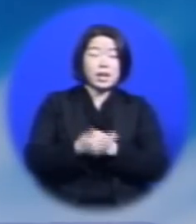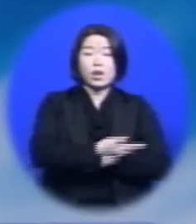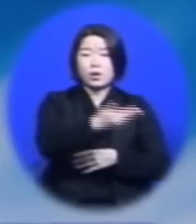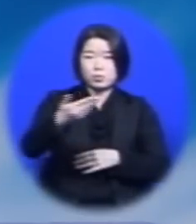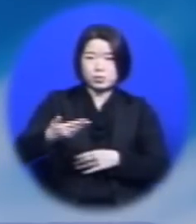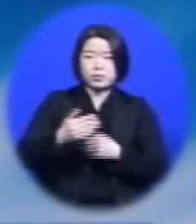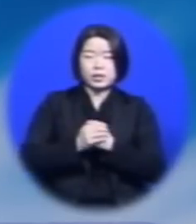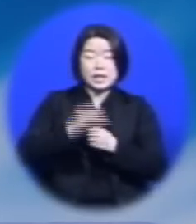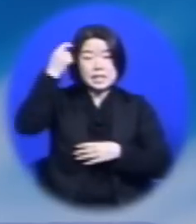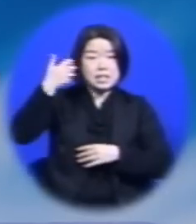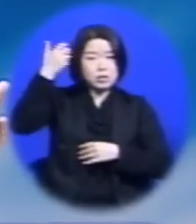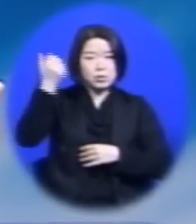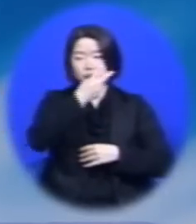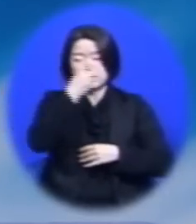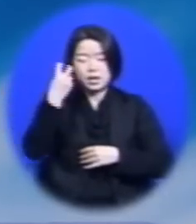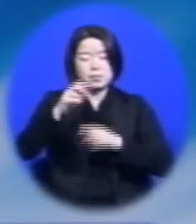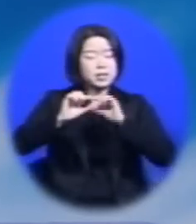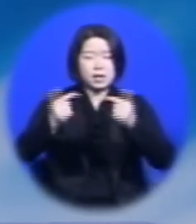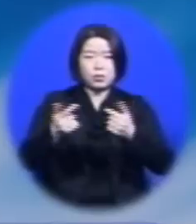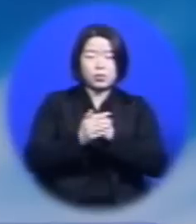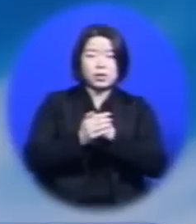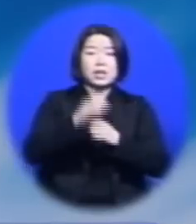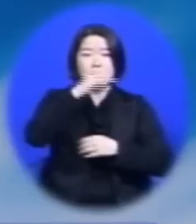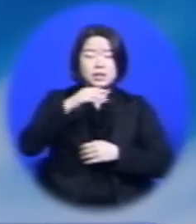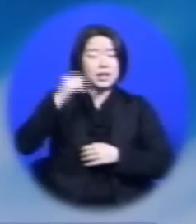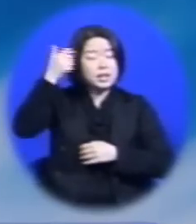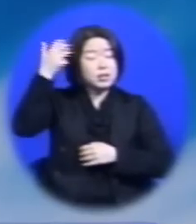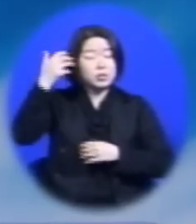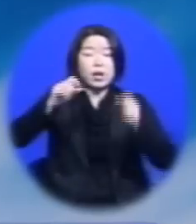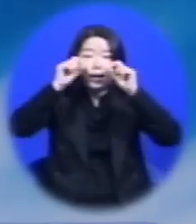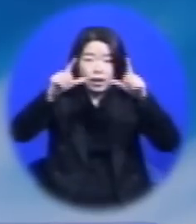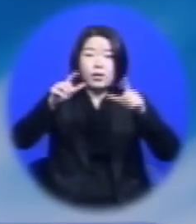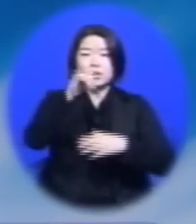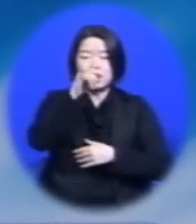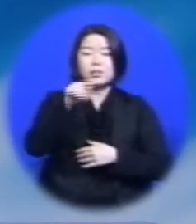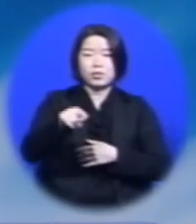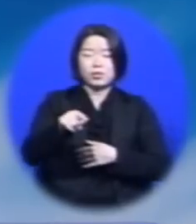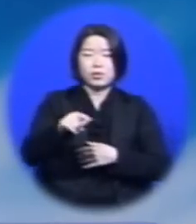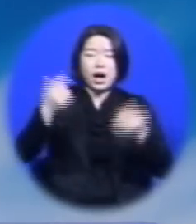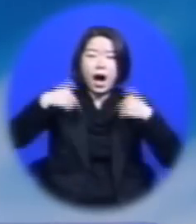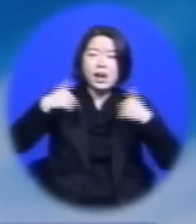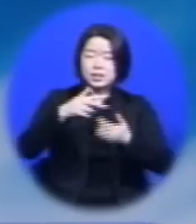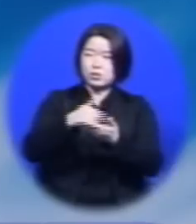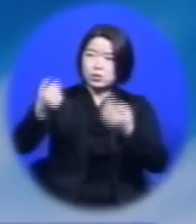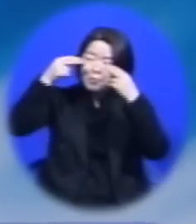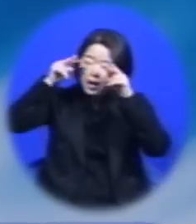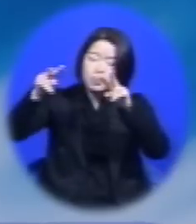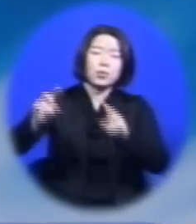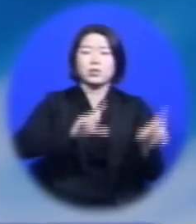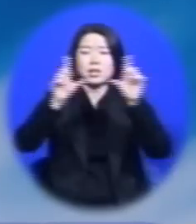여러분, 영적으로 잠이 들지 않고 그냥 영적으로 깨어있다는 것, 항상 주님을 바라보고 사는